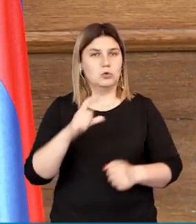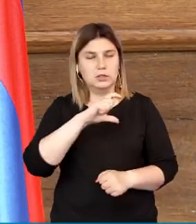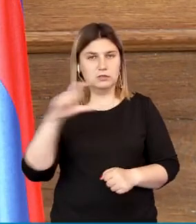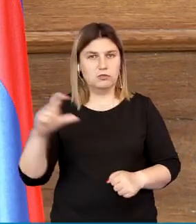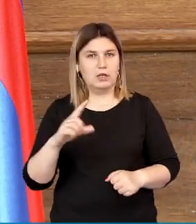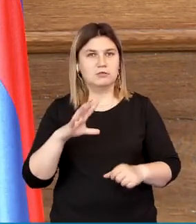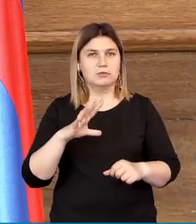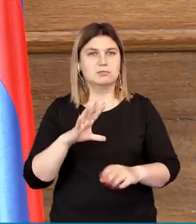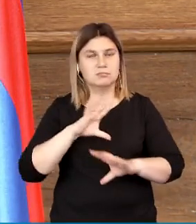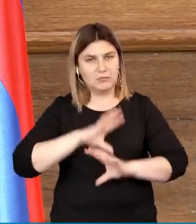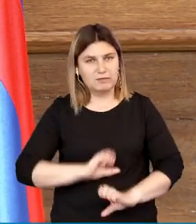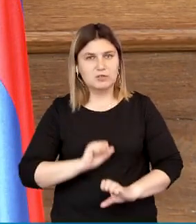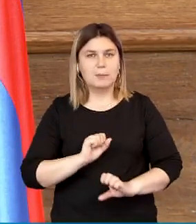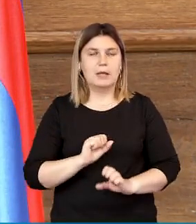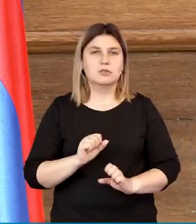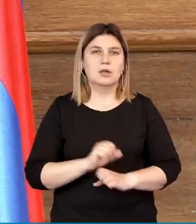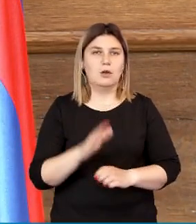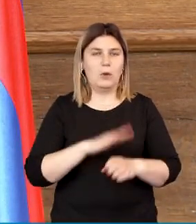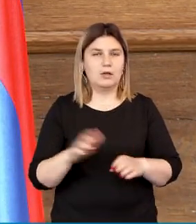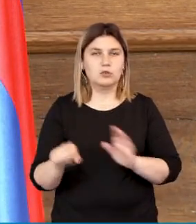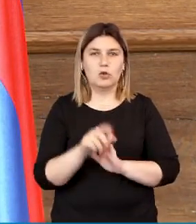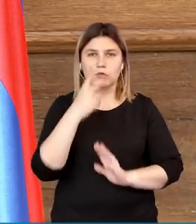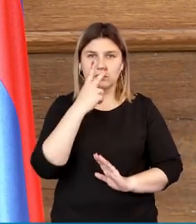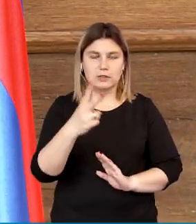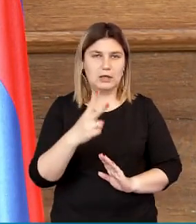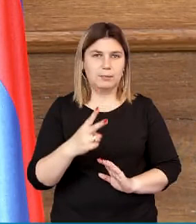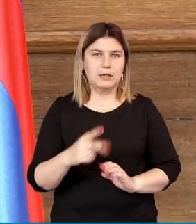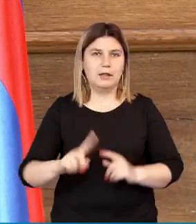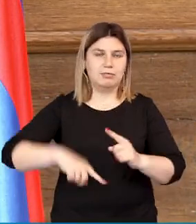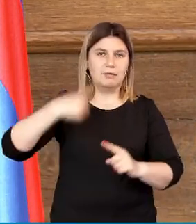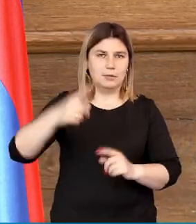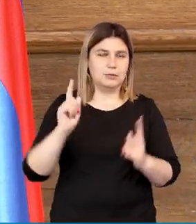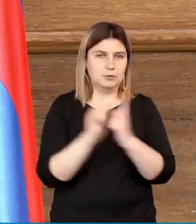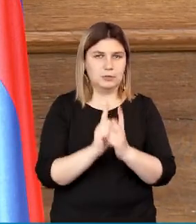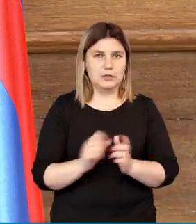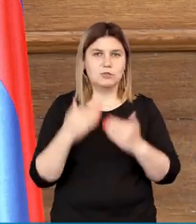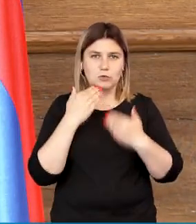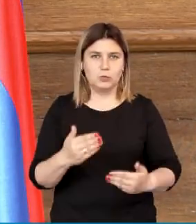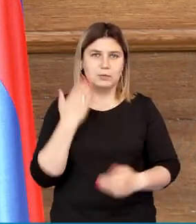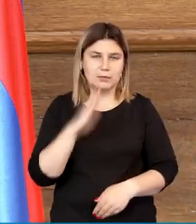przejść jak najbardziej łagodnie. Do zobaczenia przy kolejnym spotkaniu. Dziękuję bardzo.